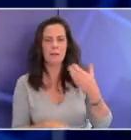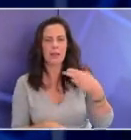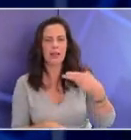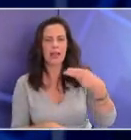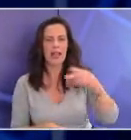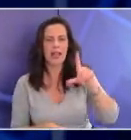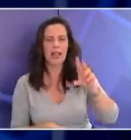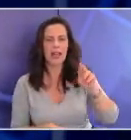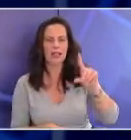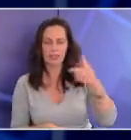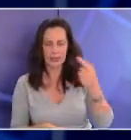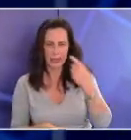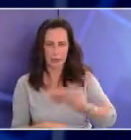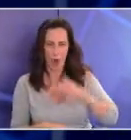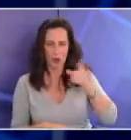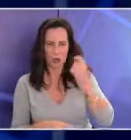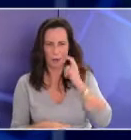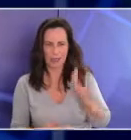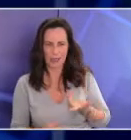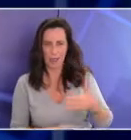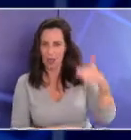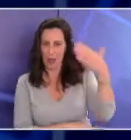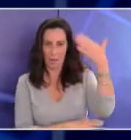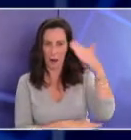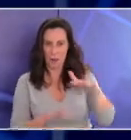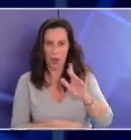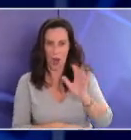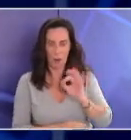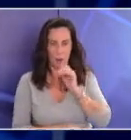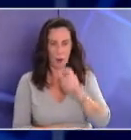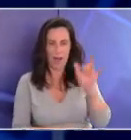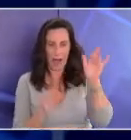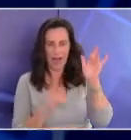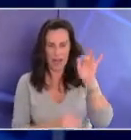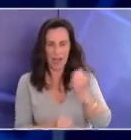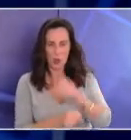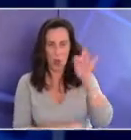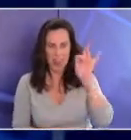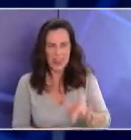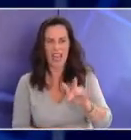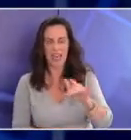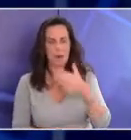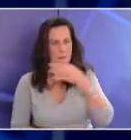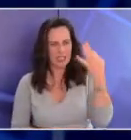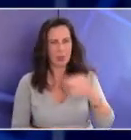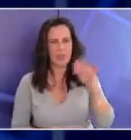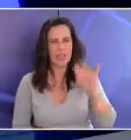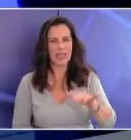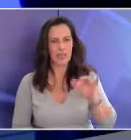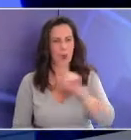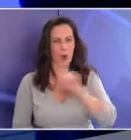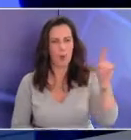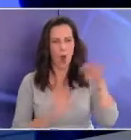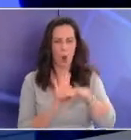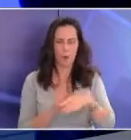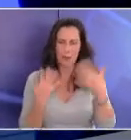אותם אחים קיבלו אנשים די מצחיקים. אז מה, המדינה לא באמת רוצה להילחם באופן הקשה ביותר בתופעות הללו? אני אספר לך